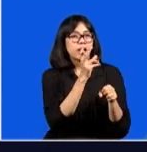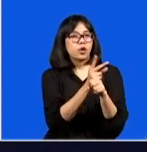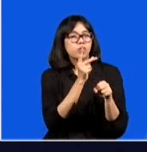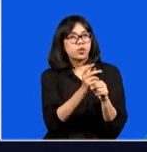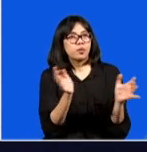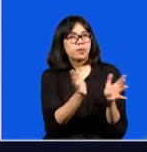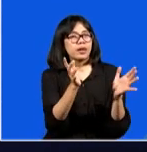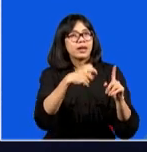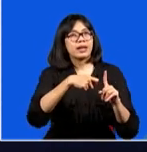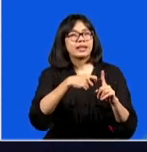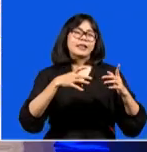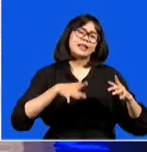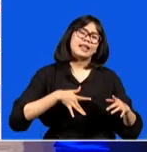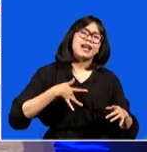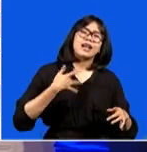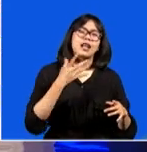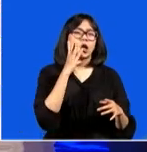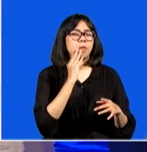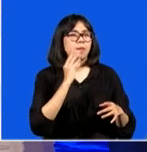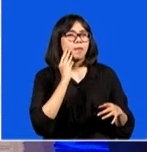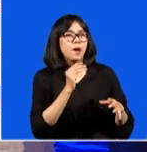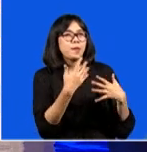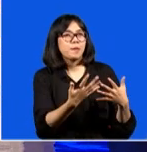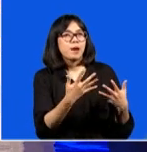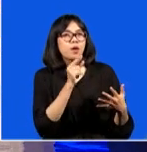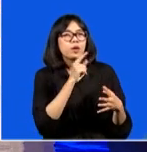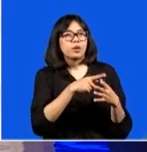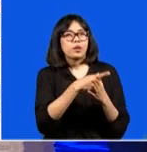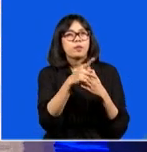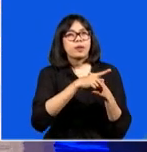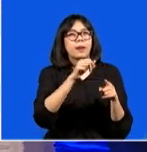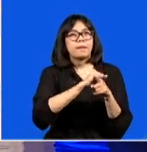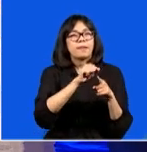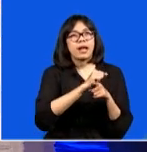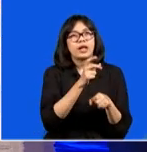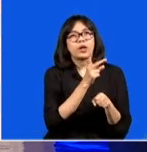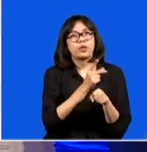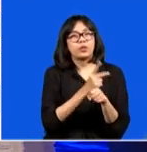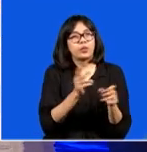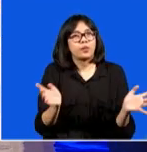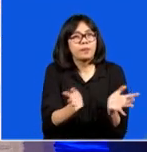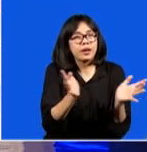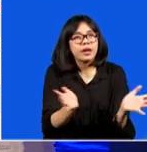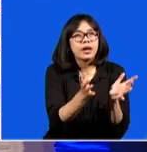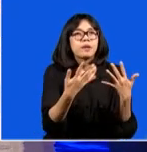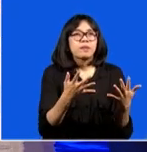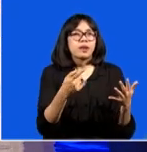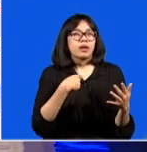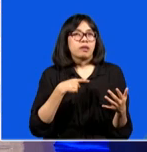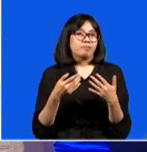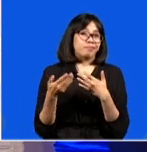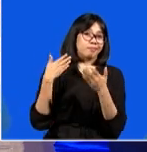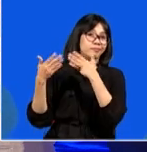apa sih beda pengalaman dalam pelatihan program guru penggerak ini ada sesuatu tuh kayaknya yang terjadi dalam